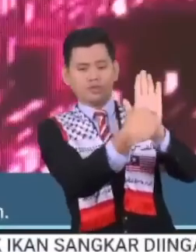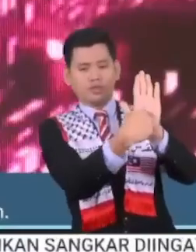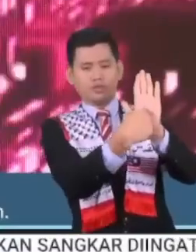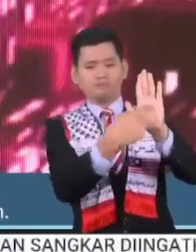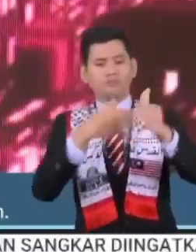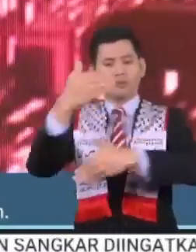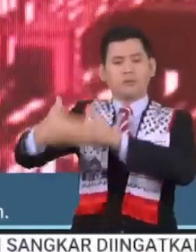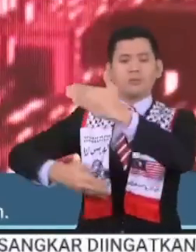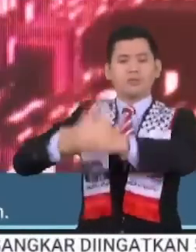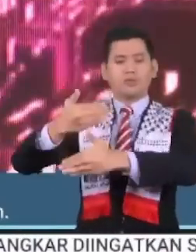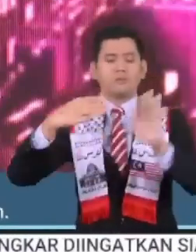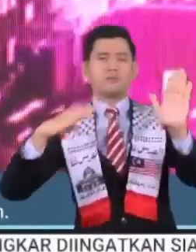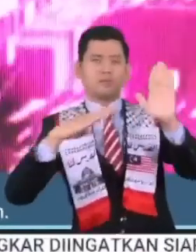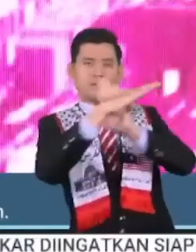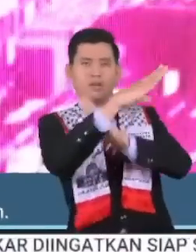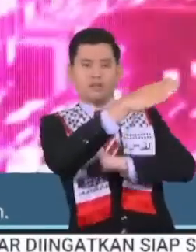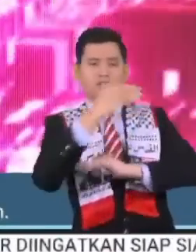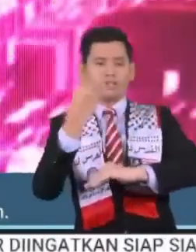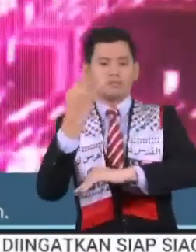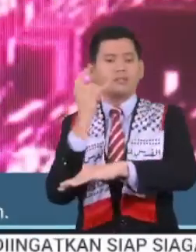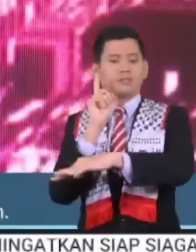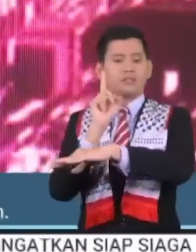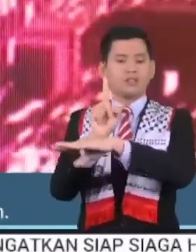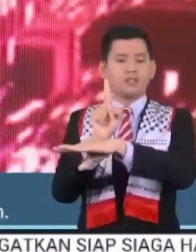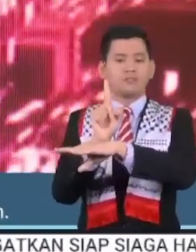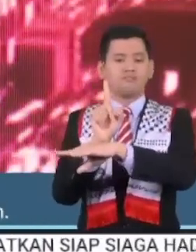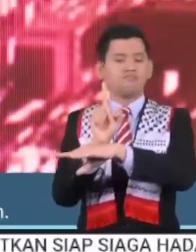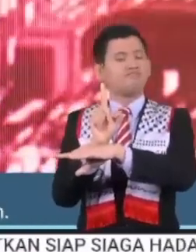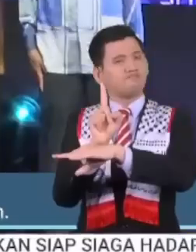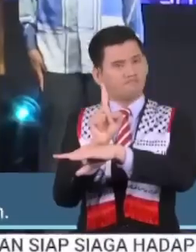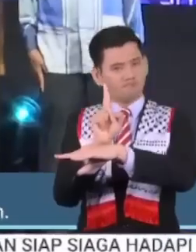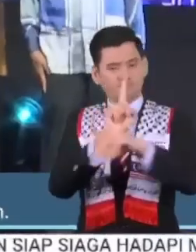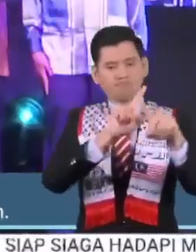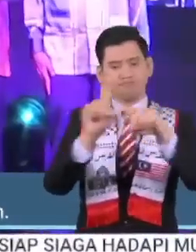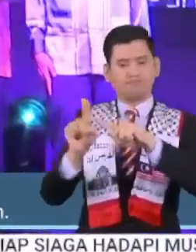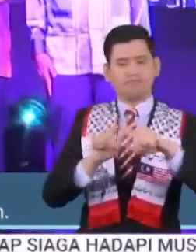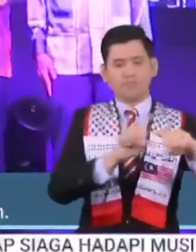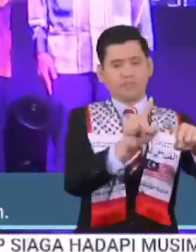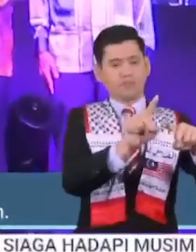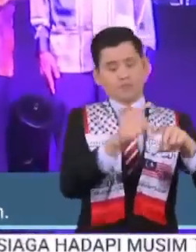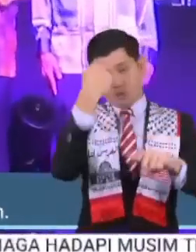development, and the unwavering promise of a brighter future.